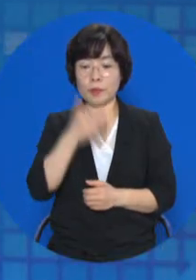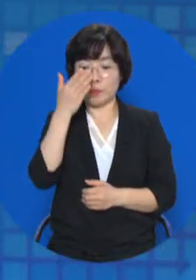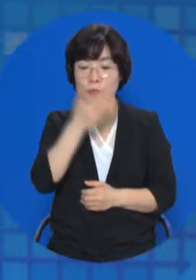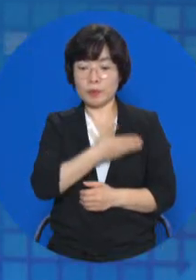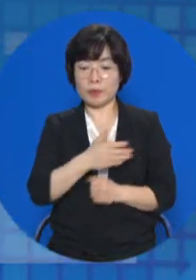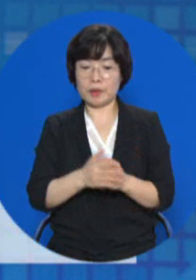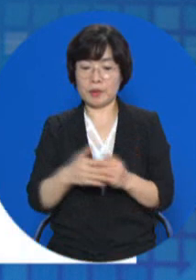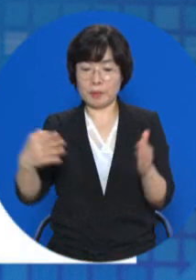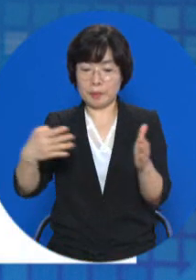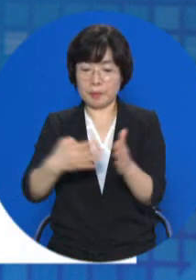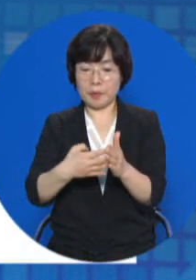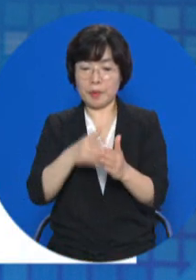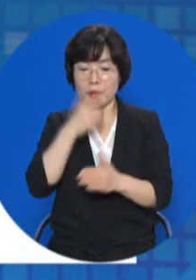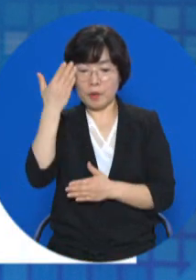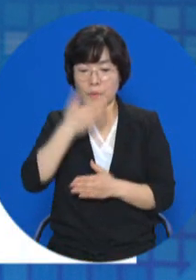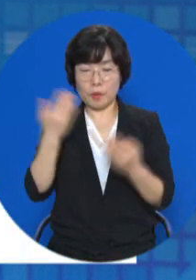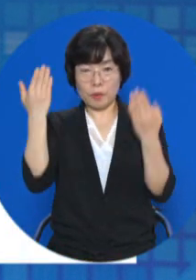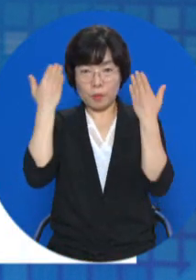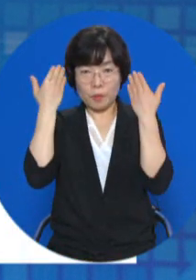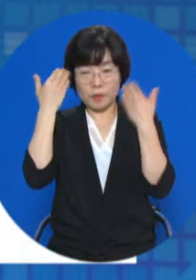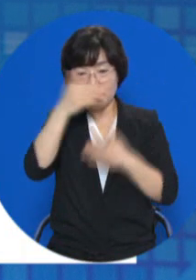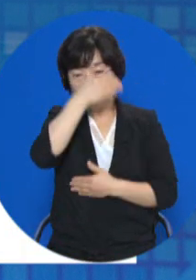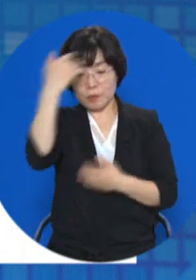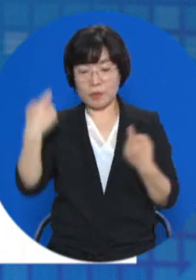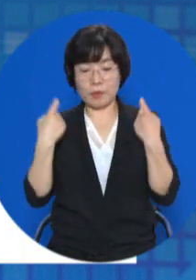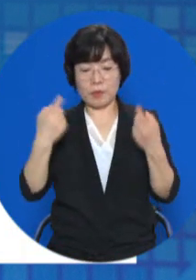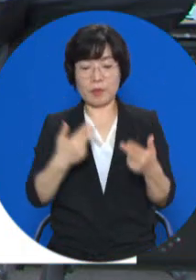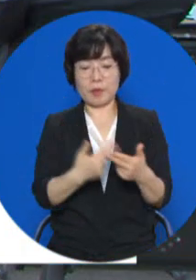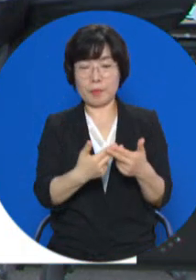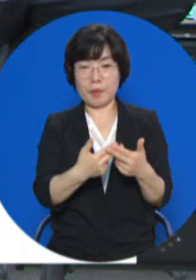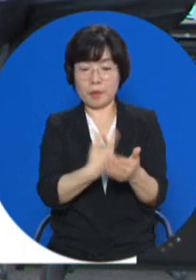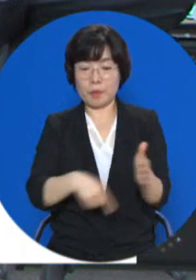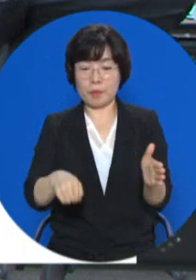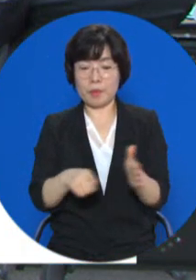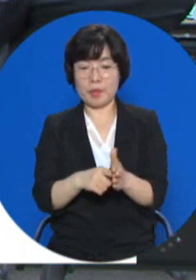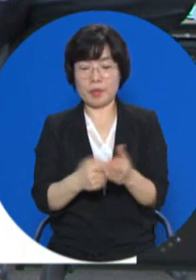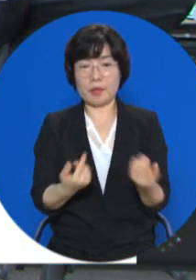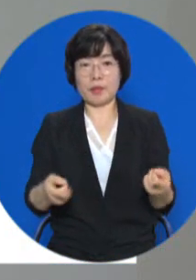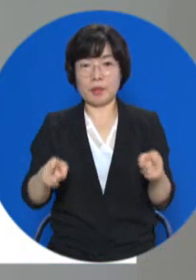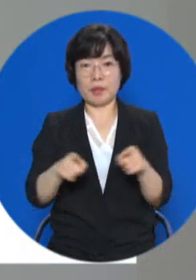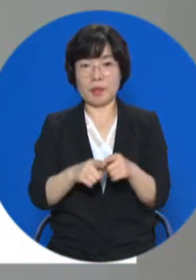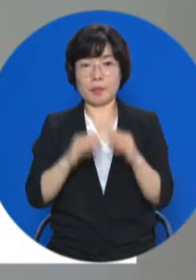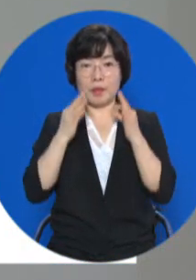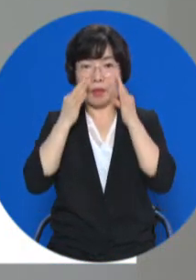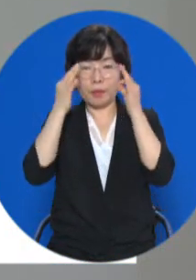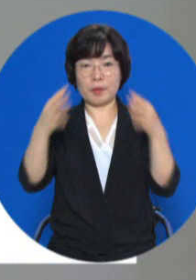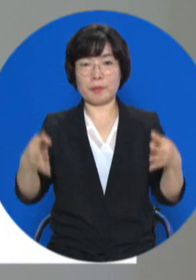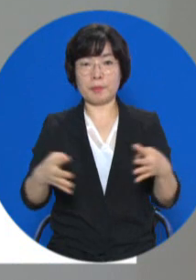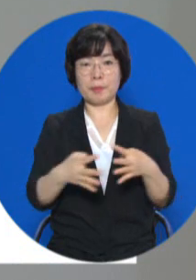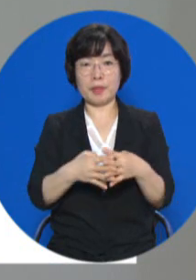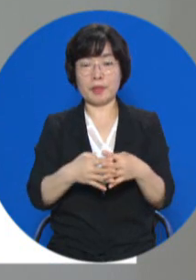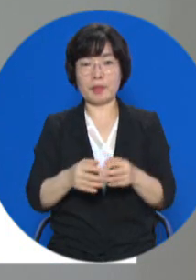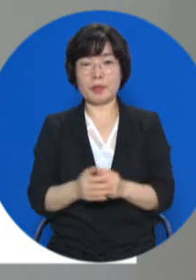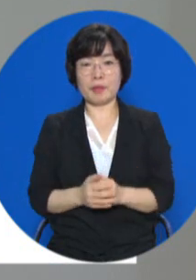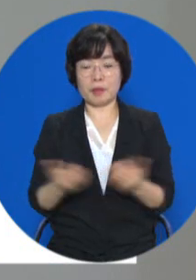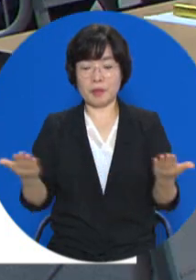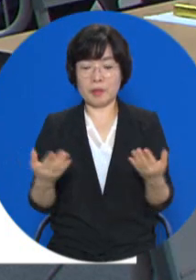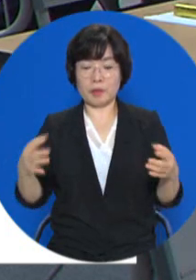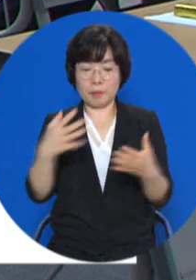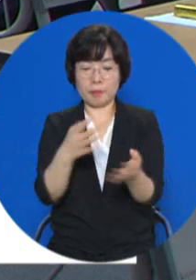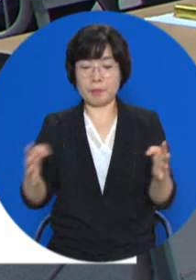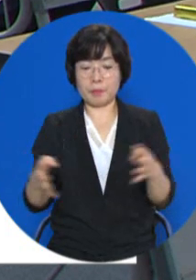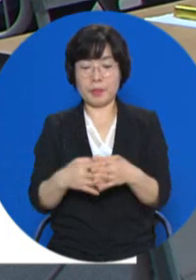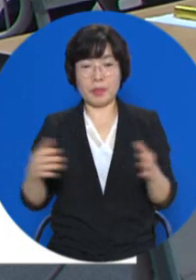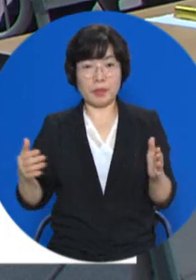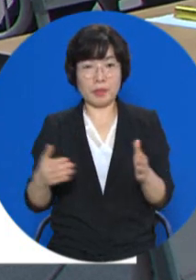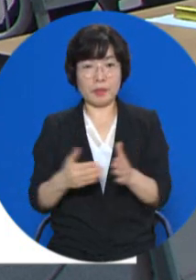여수시와 사단법인 여수마이스협회가 마이스산업 활성화를 위한 공동대응에 나섭니다. 두 기관은 오늘 업무협약을